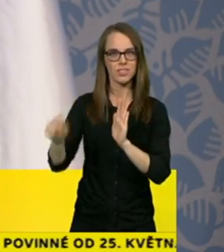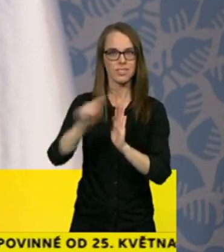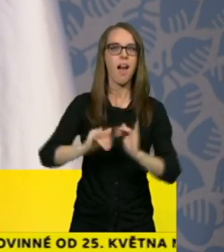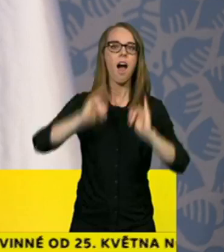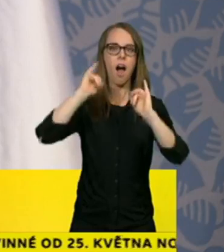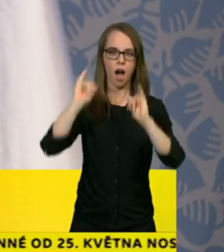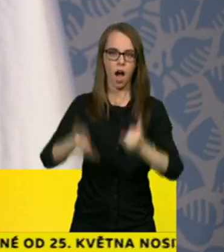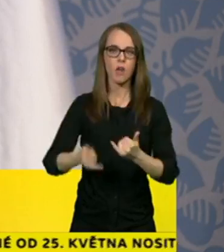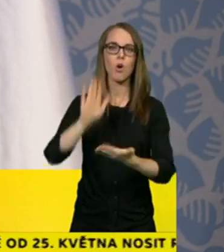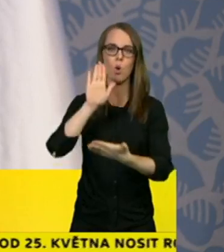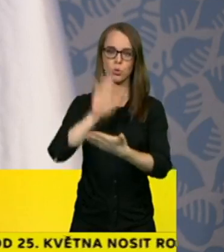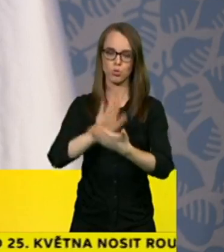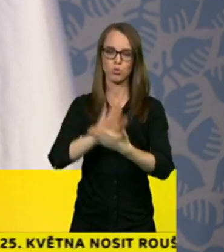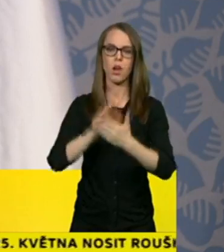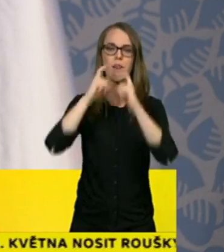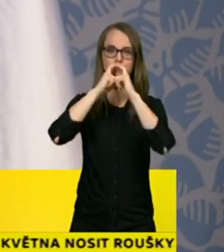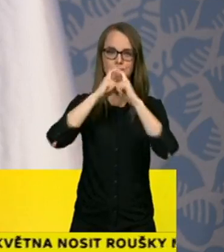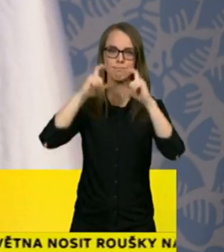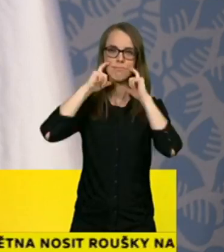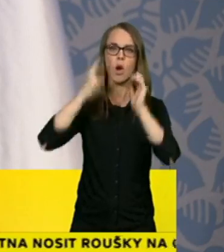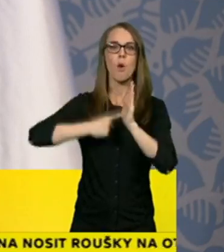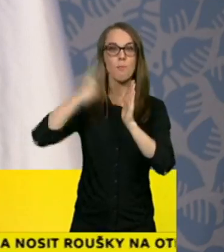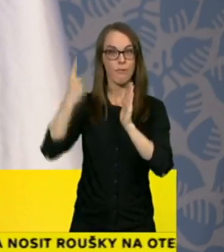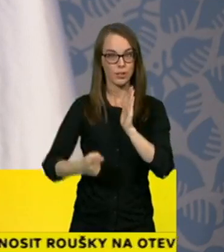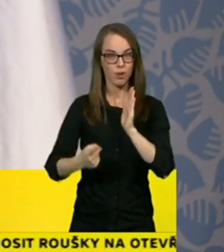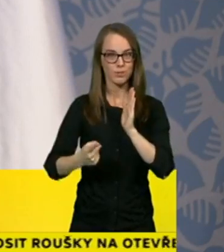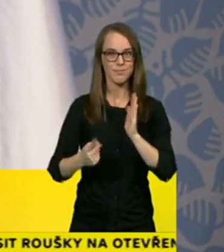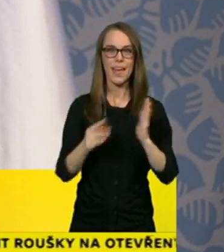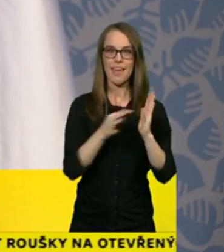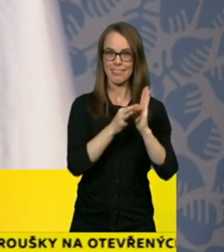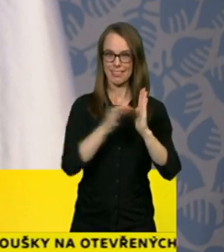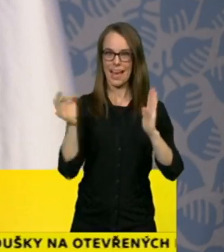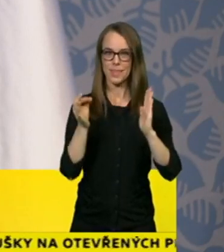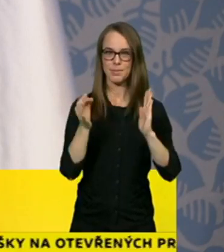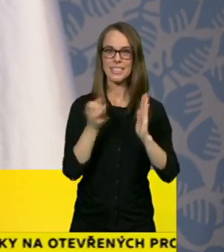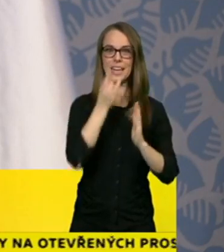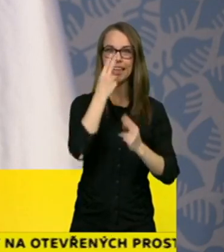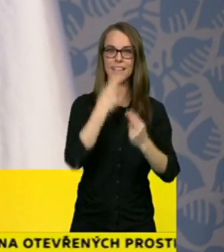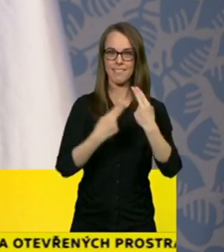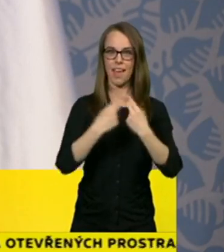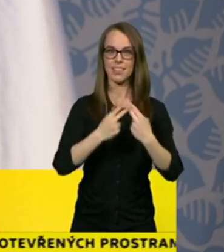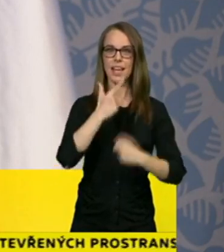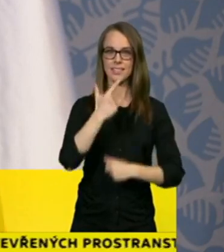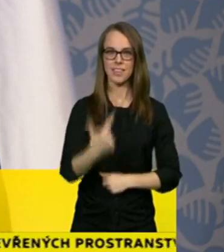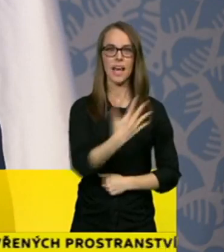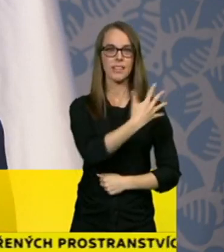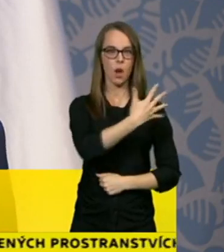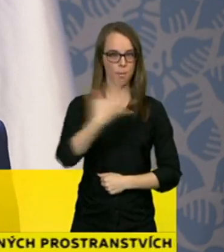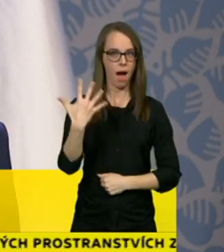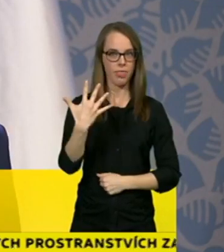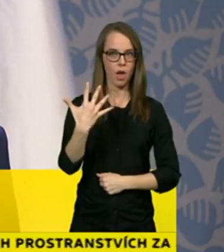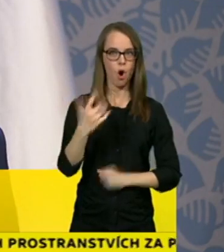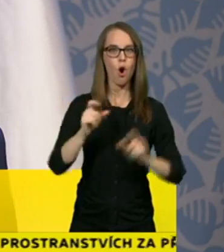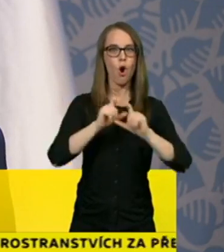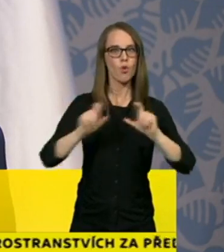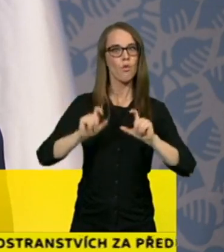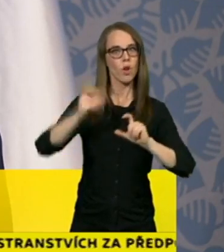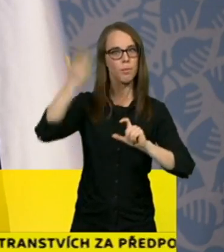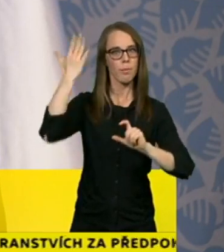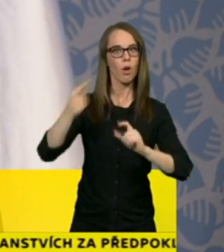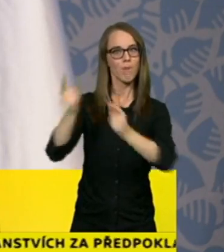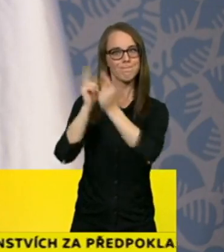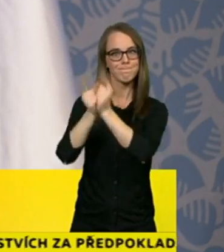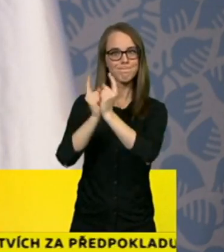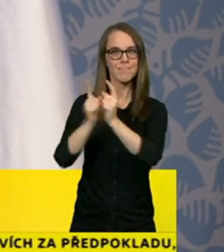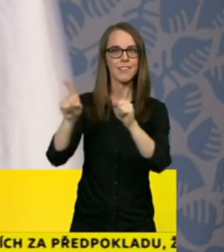Rozhodli jsme se tedy pro termín 25. května po konzultaci s epidemiology, s pracovní